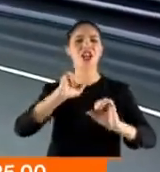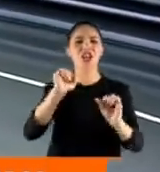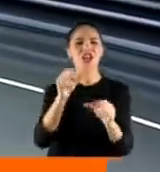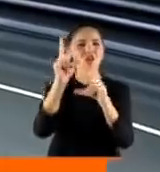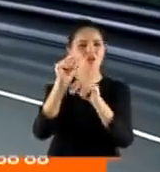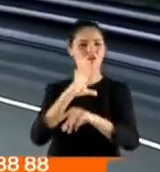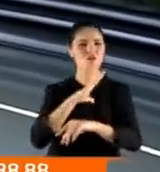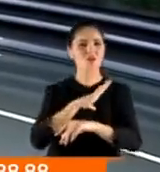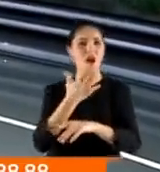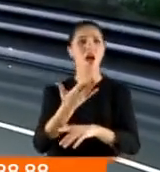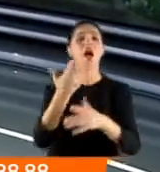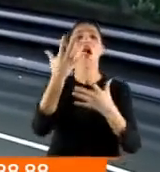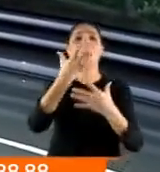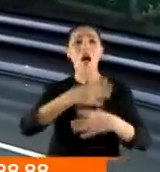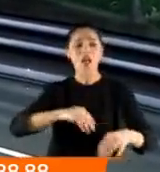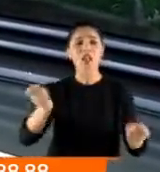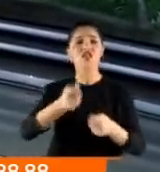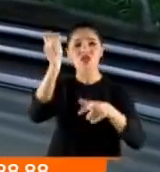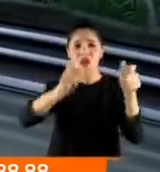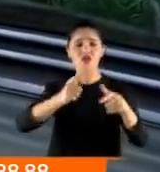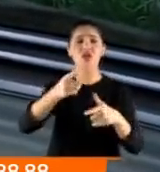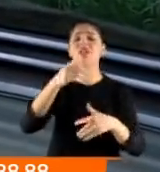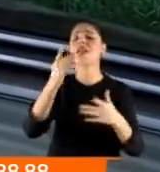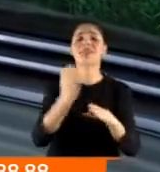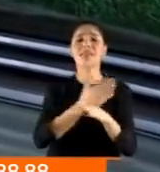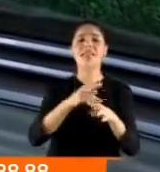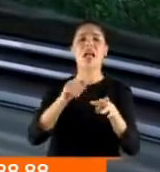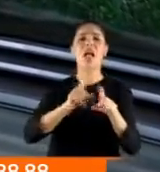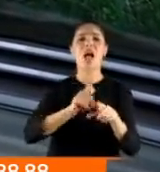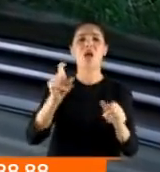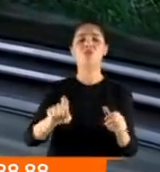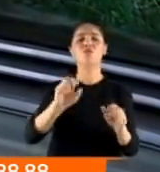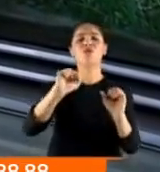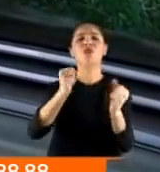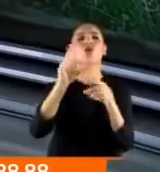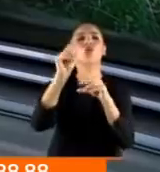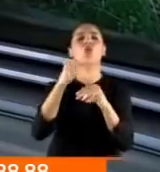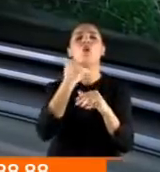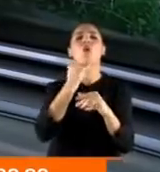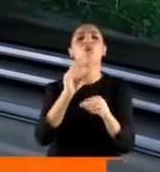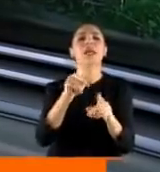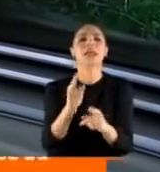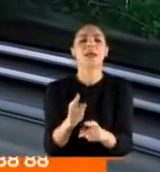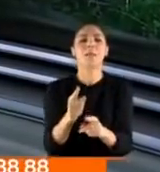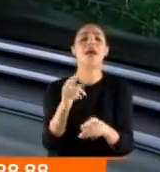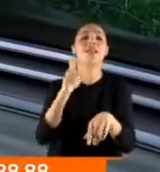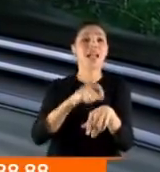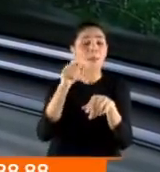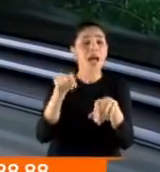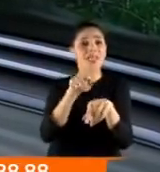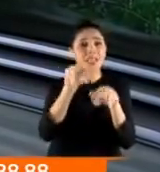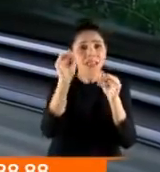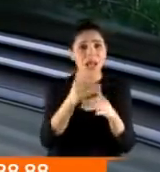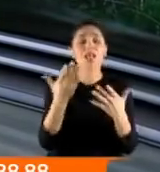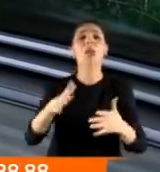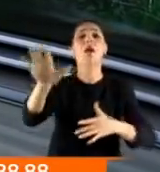hazırlığı ama hazırlanan sadece çalışanlar. Çünkü ayılar bu kış uykuya dalamayacak gibi görünüyor. Aslında vakti geldi ama